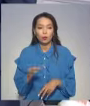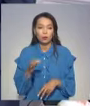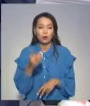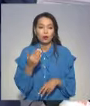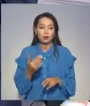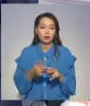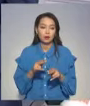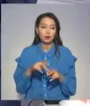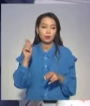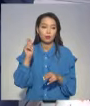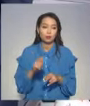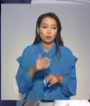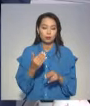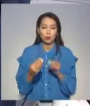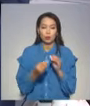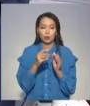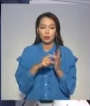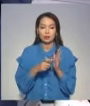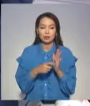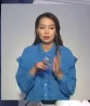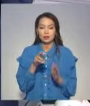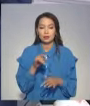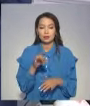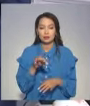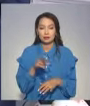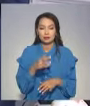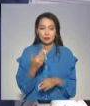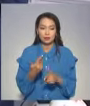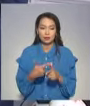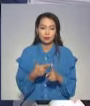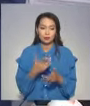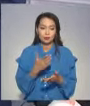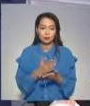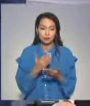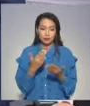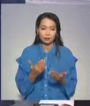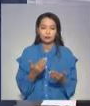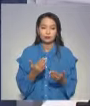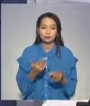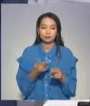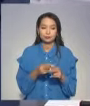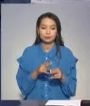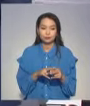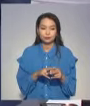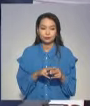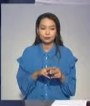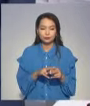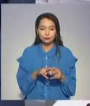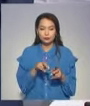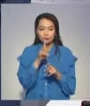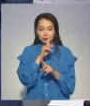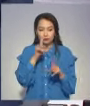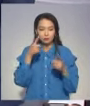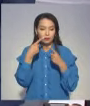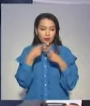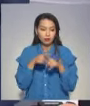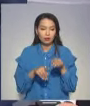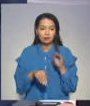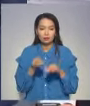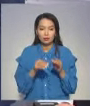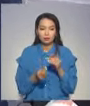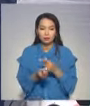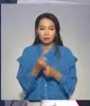мекеннен келген 10-шы сынып оқушысы Дария есімді қыздың қасында тұрмын. Дария ауылда тұрса да ерекше техниканы құрастырып шыққан